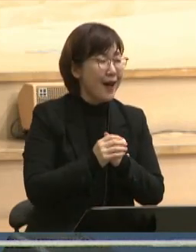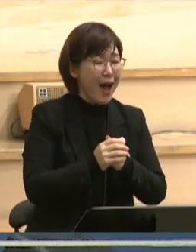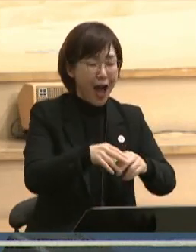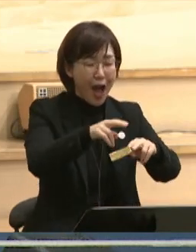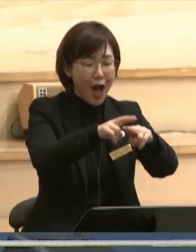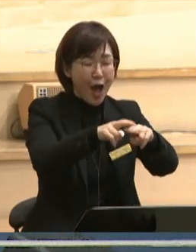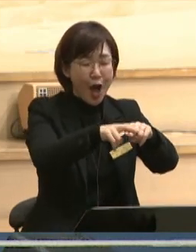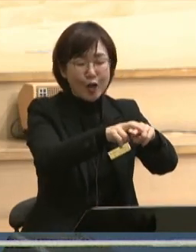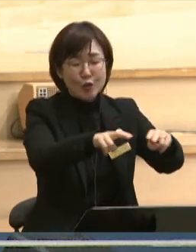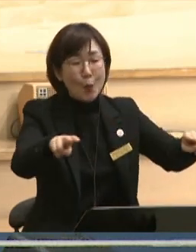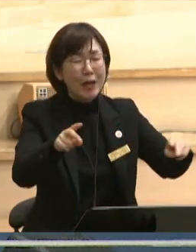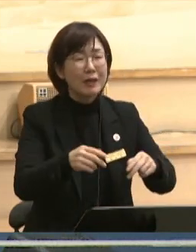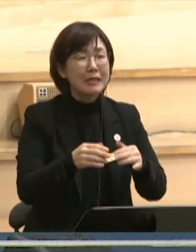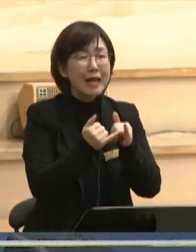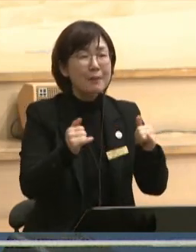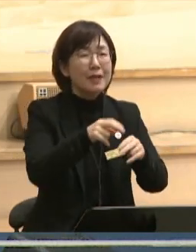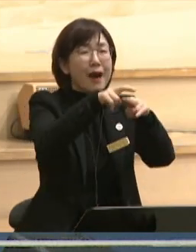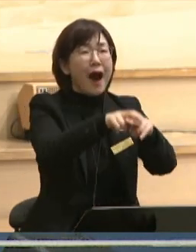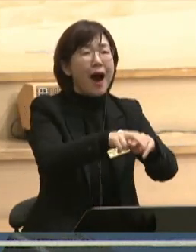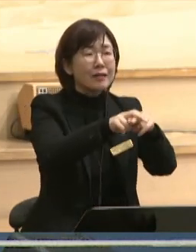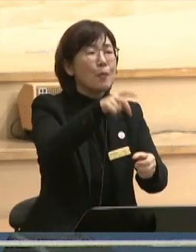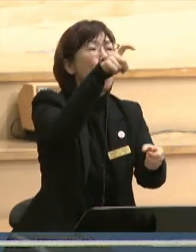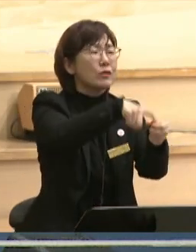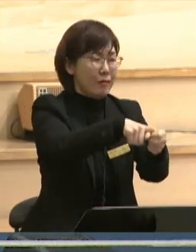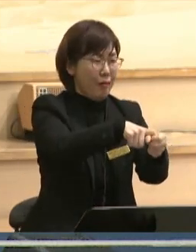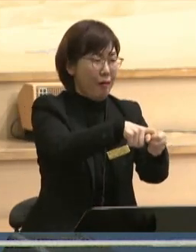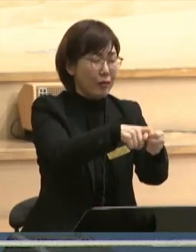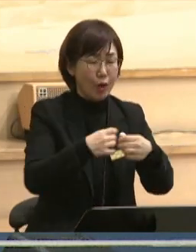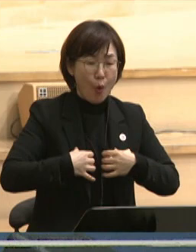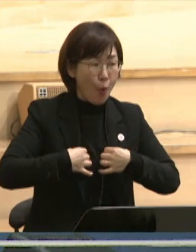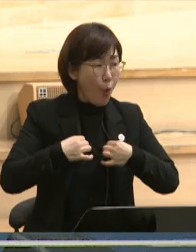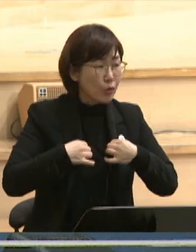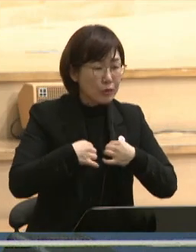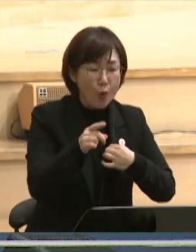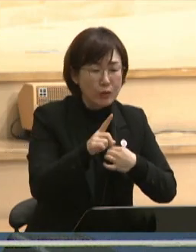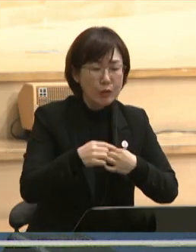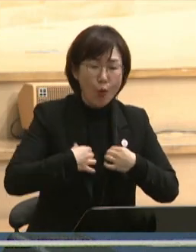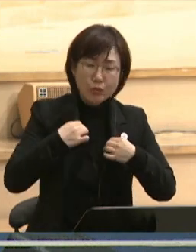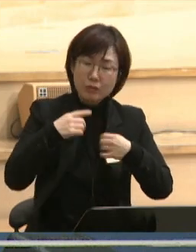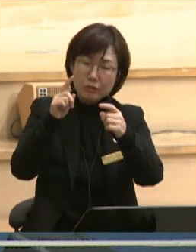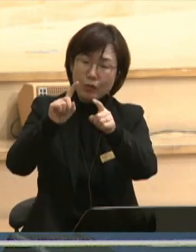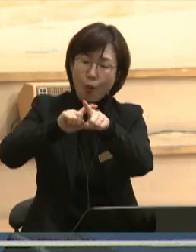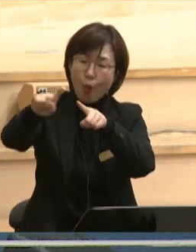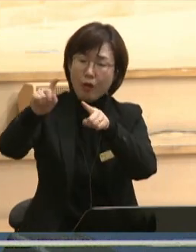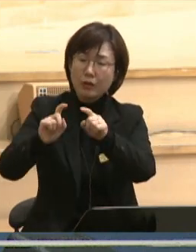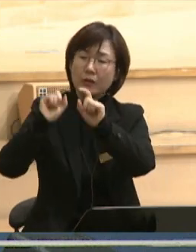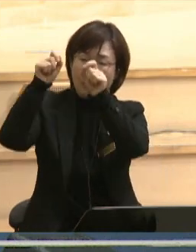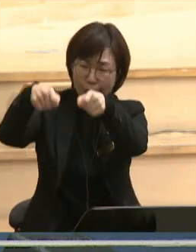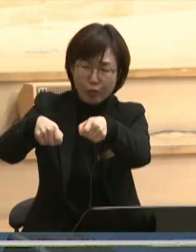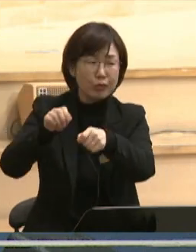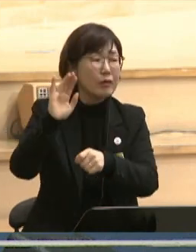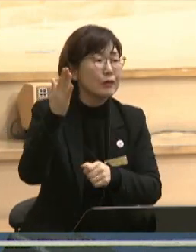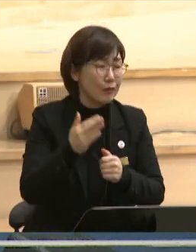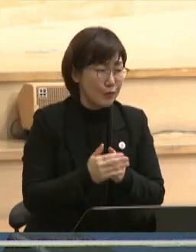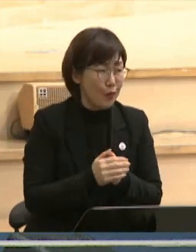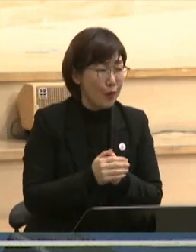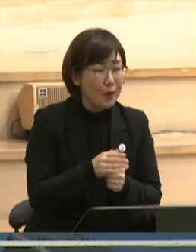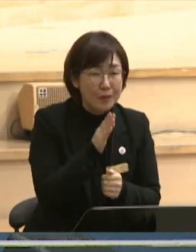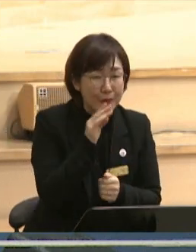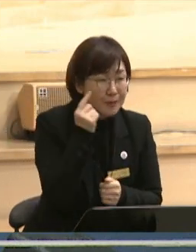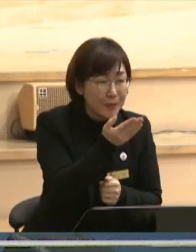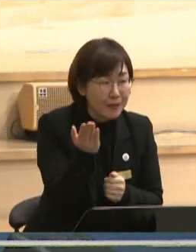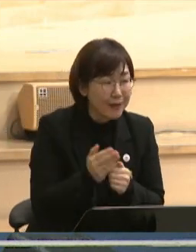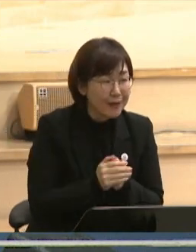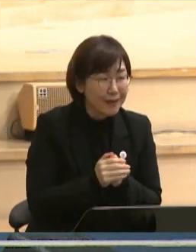사람이 앉으라고 있는 것입니다 옷은요 옷걸이에 걸어야 하는 것입니다 맞습니까